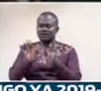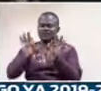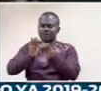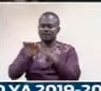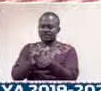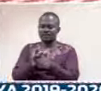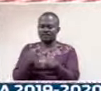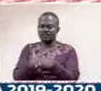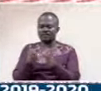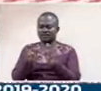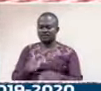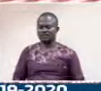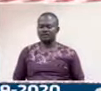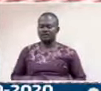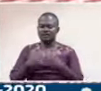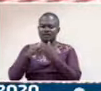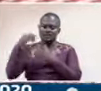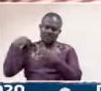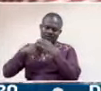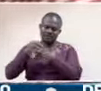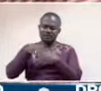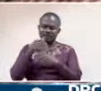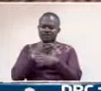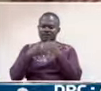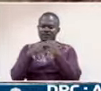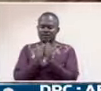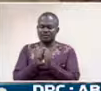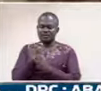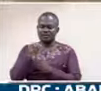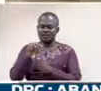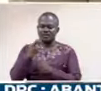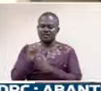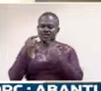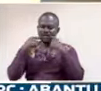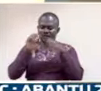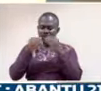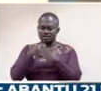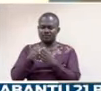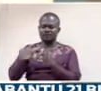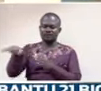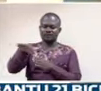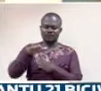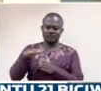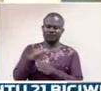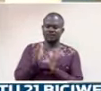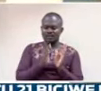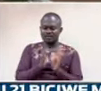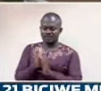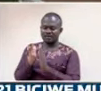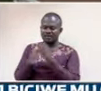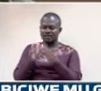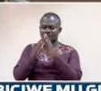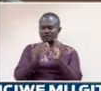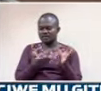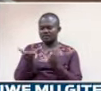nk'uko bijya bigenda. Umuyobozi ushinzwe inganda muri Minisiteri y'Ubucuruzi n'Inganda mu Gwiza Tesfor avuga ko mu gace ka inganda hateganywa kubakwa inzu